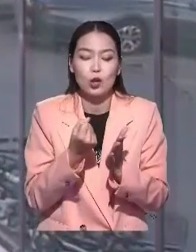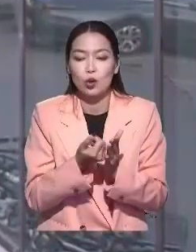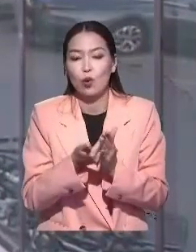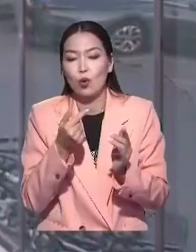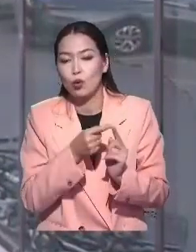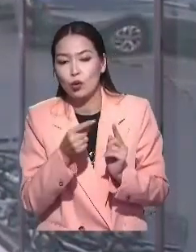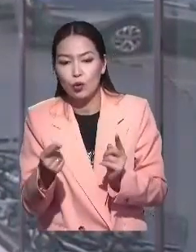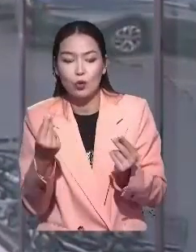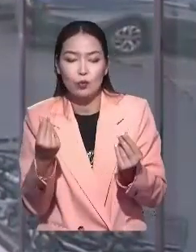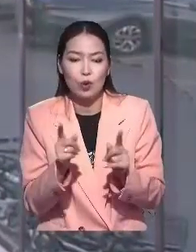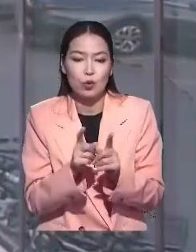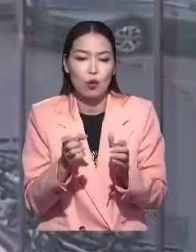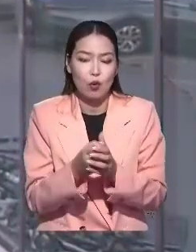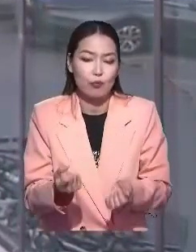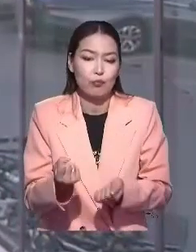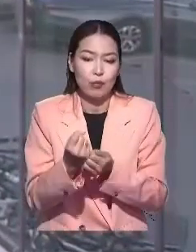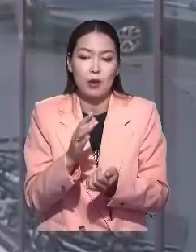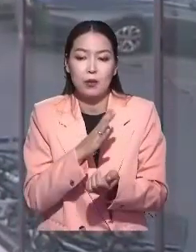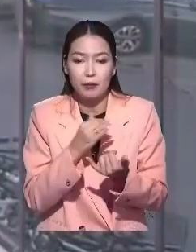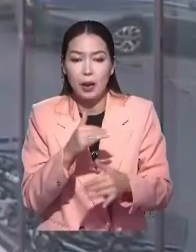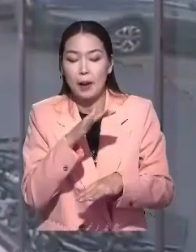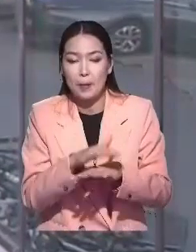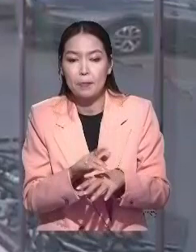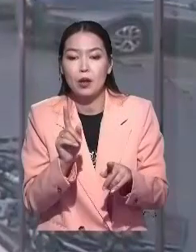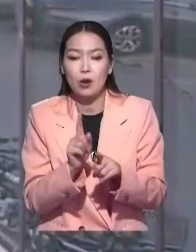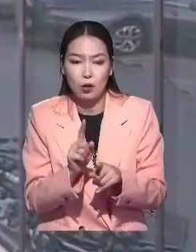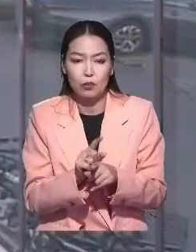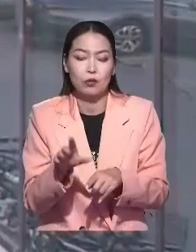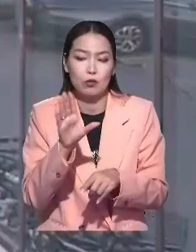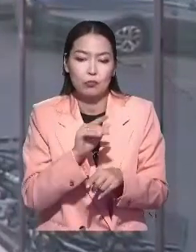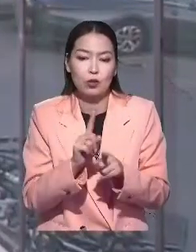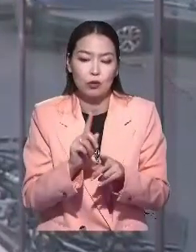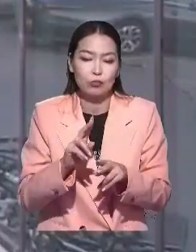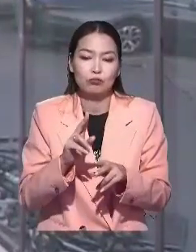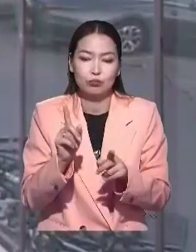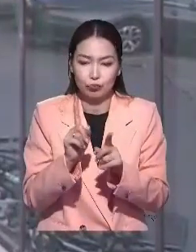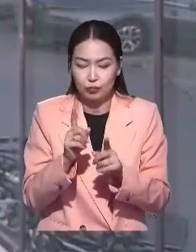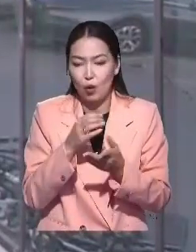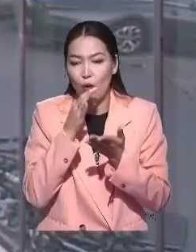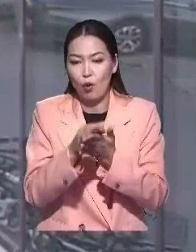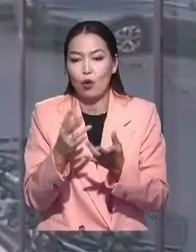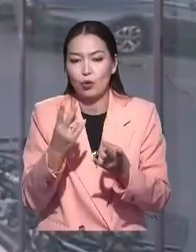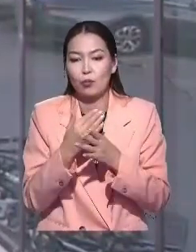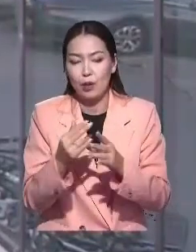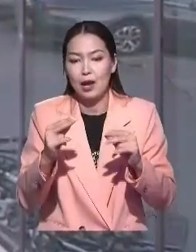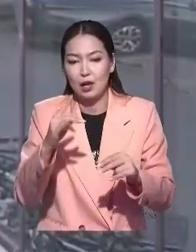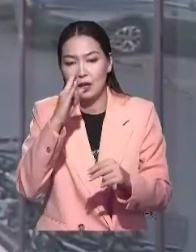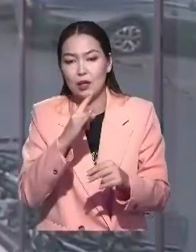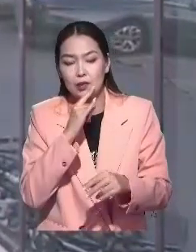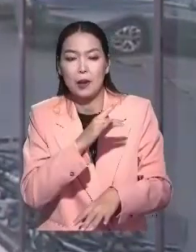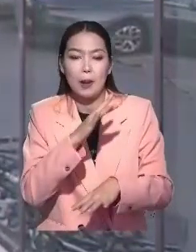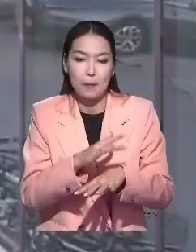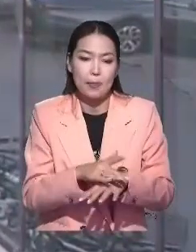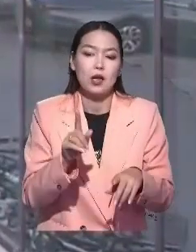қаржы ұйымдарына көмек беріп келді. Енді банктердің де қайтарымды қайтарар уақыты келді. Яғни әділетті Қазақстанда банктерге